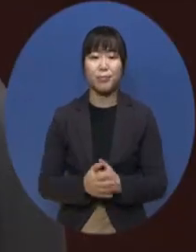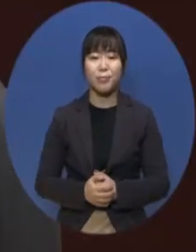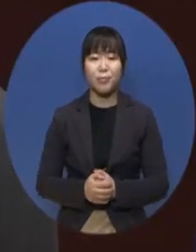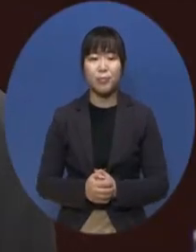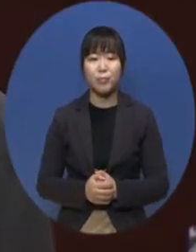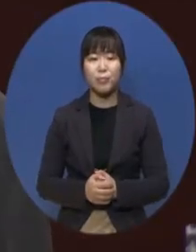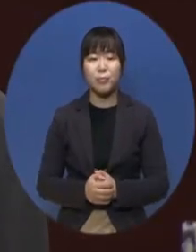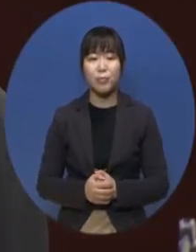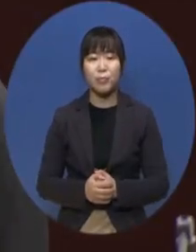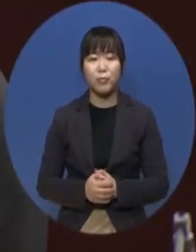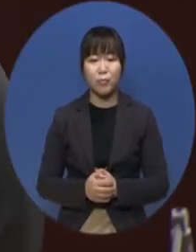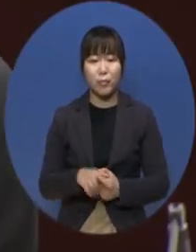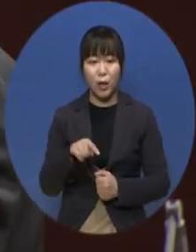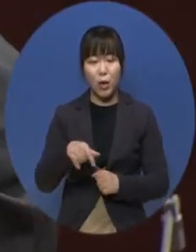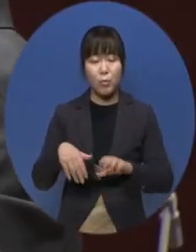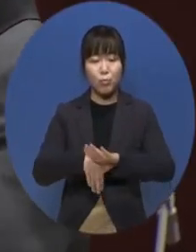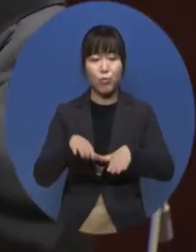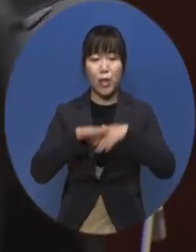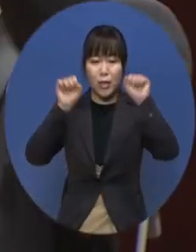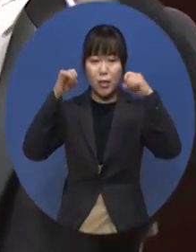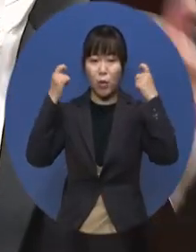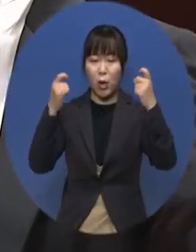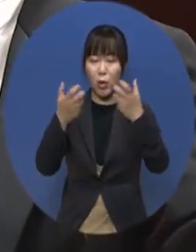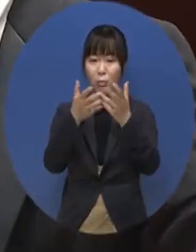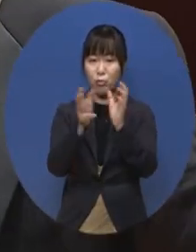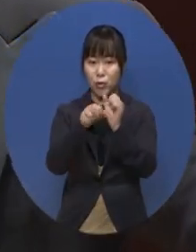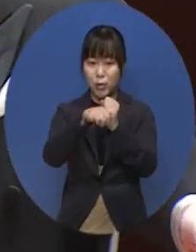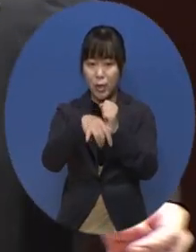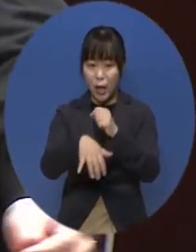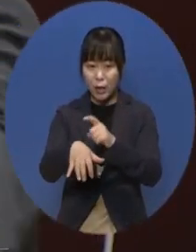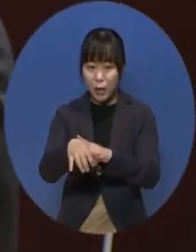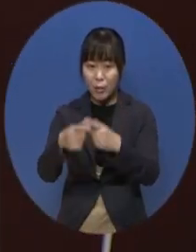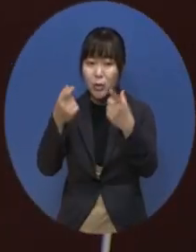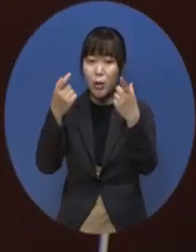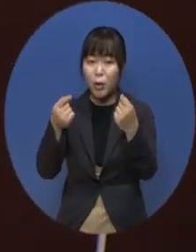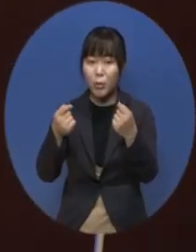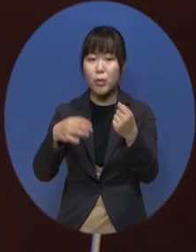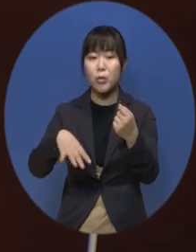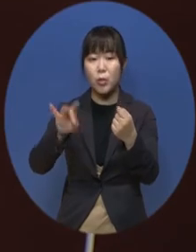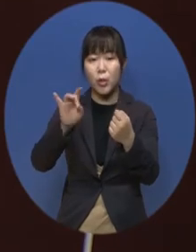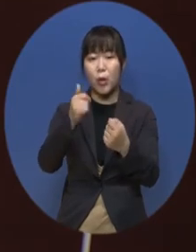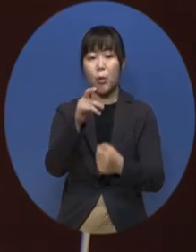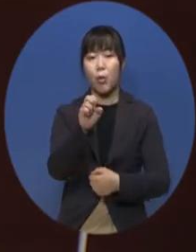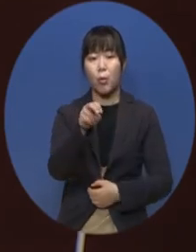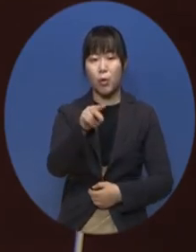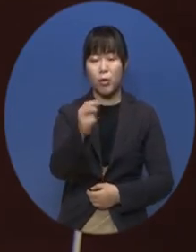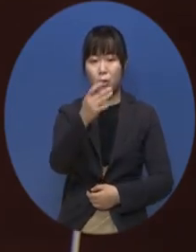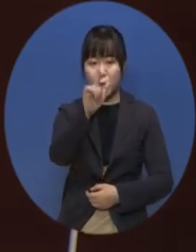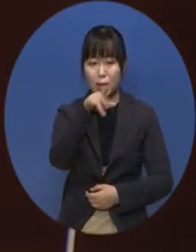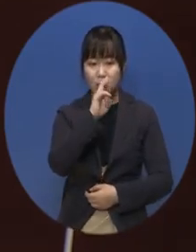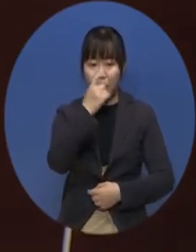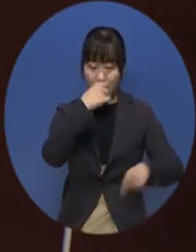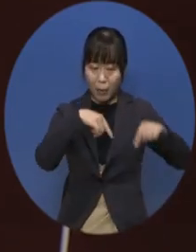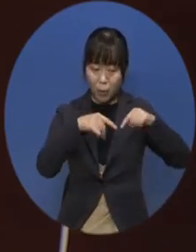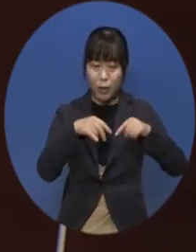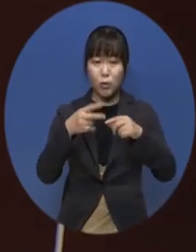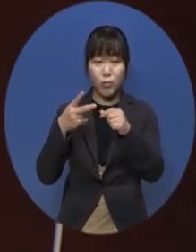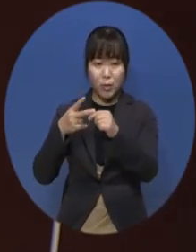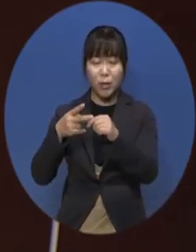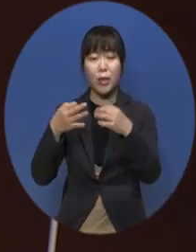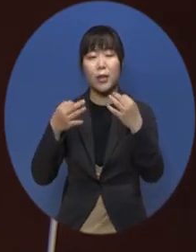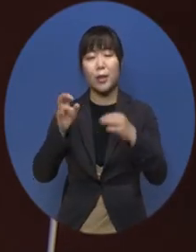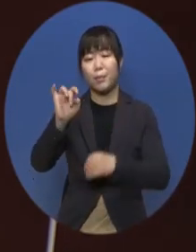코리안 심포니 오케스트라는 문화체육관광부 산하 오케스트라로서 초대 홍현택 음악감독과 제2대